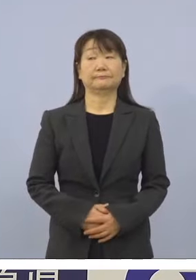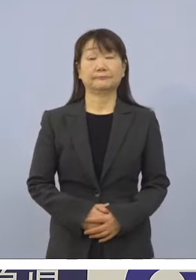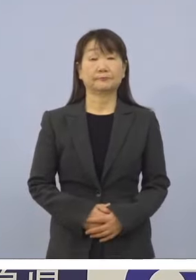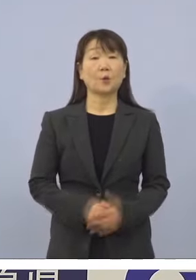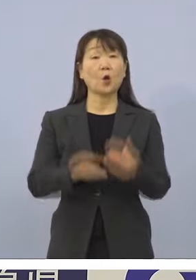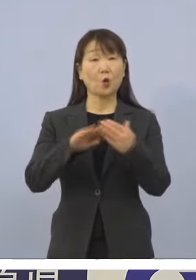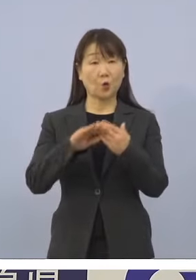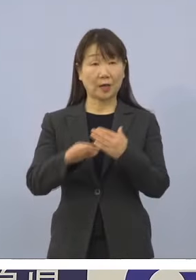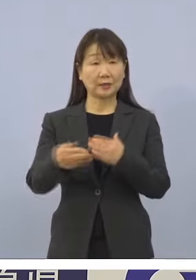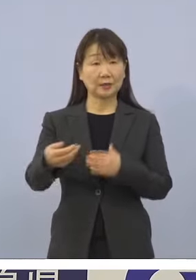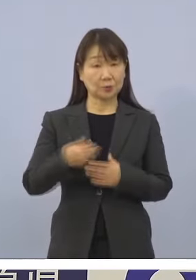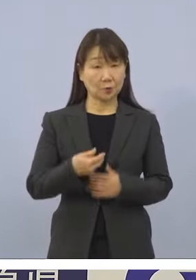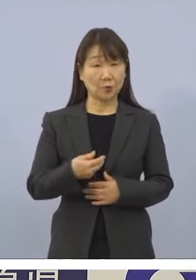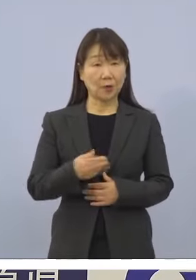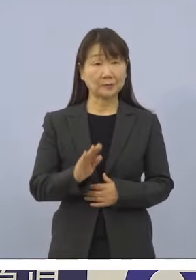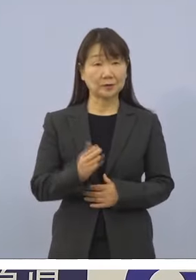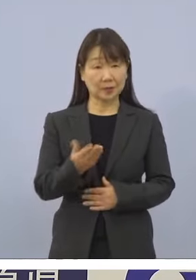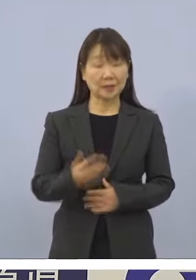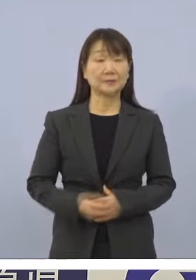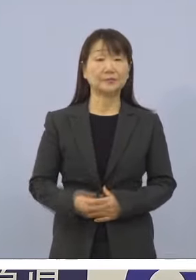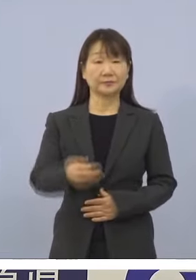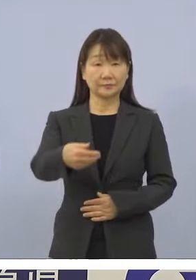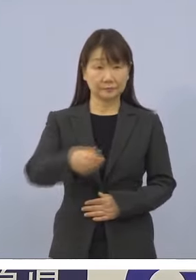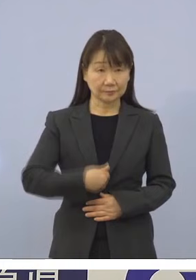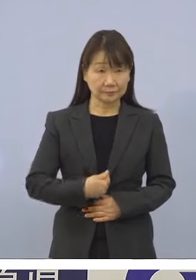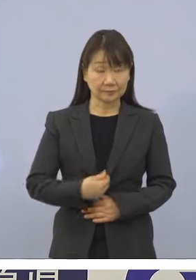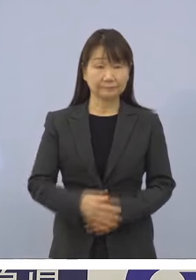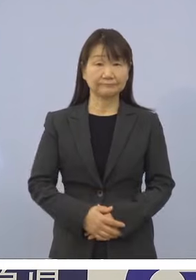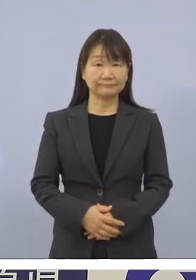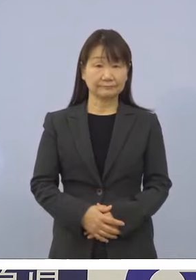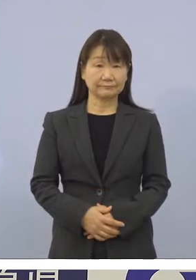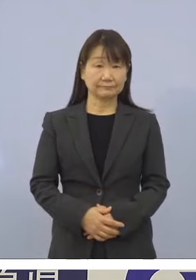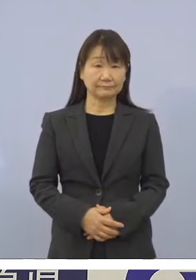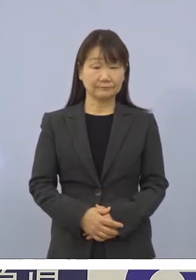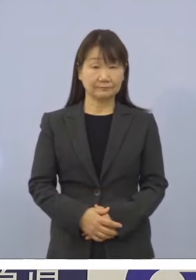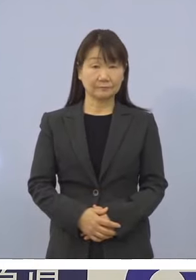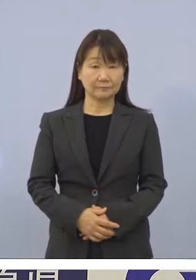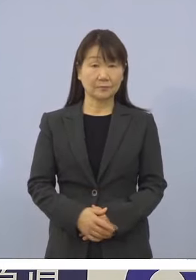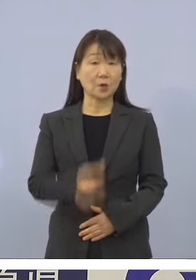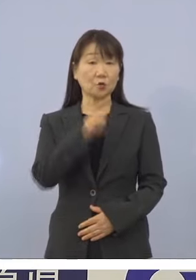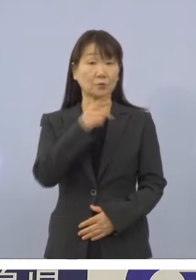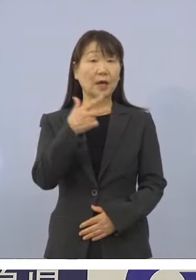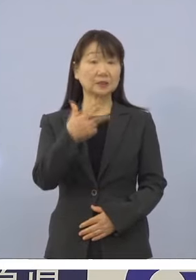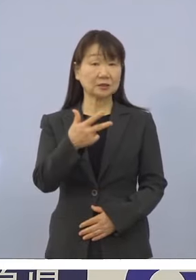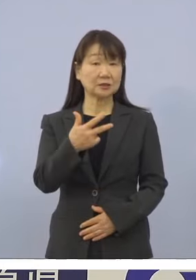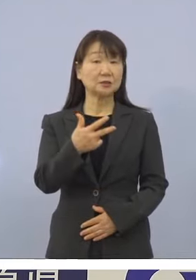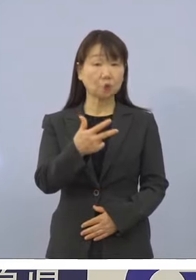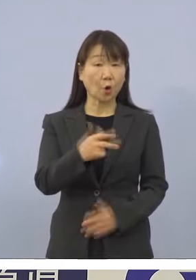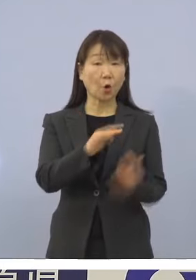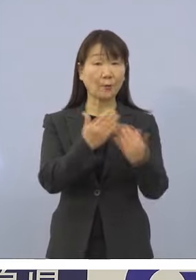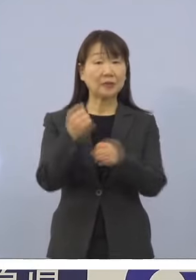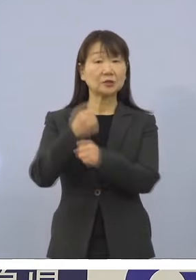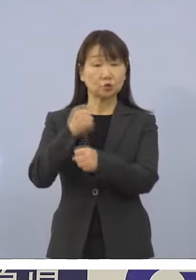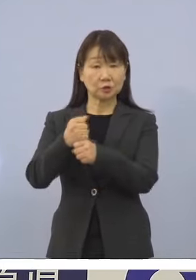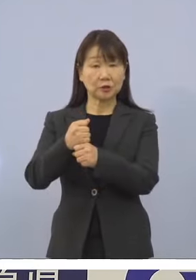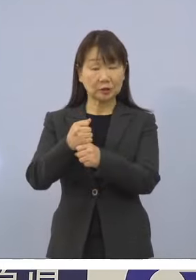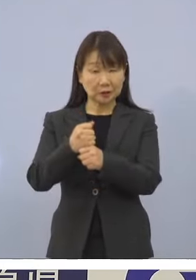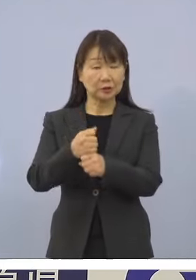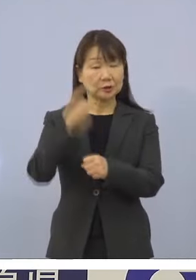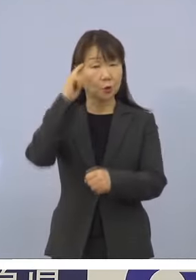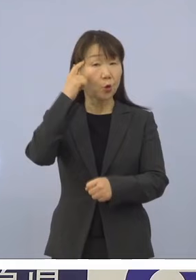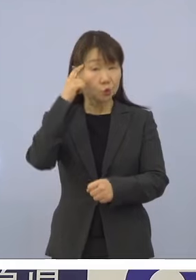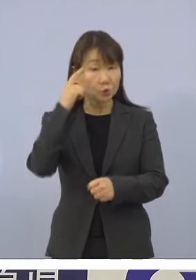他に質問のある者はいらっしゃいますか。 日経から伺います。徳島市のまちづくり構想に関する話ですけれ